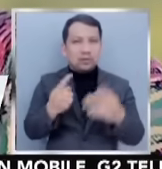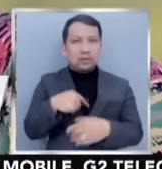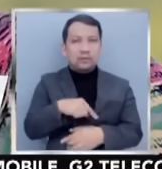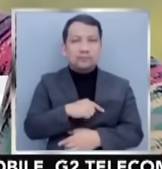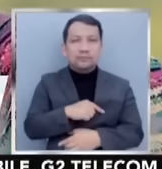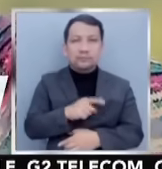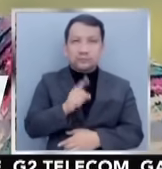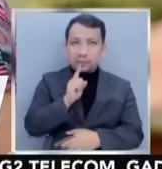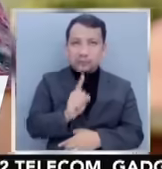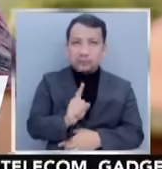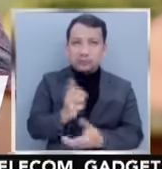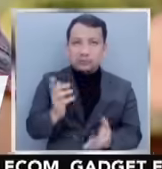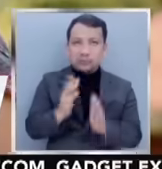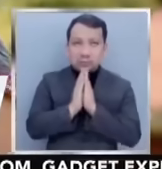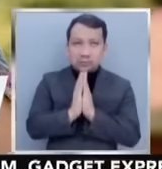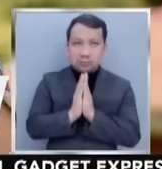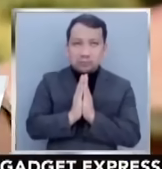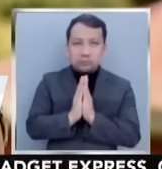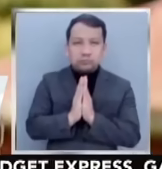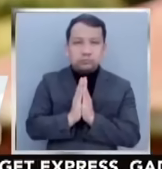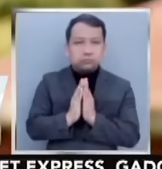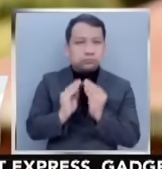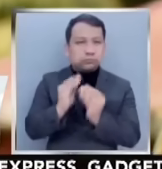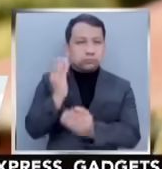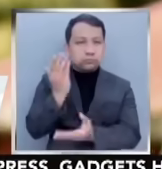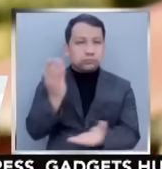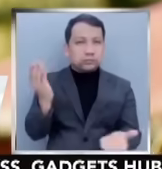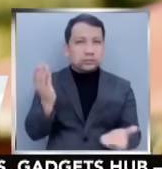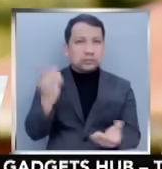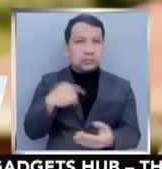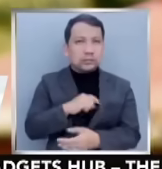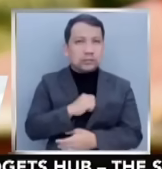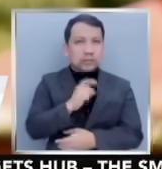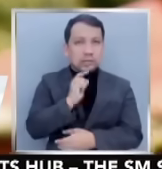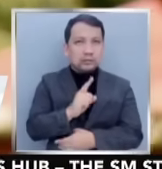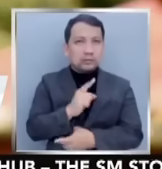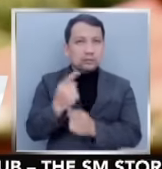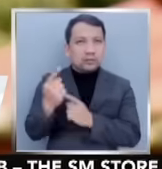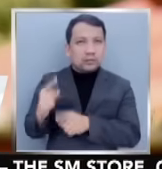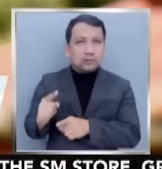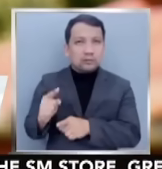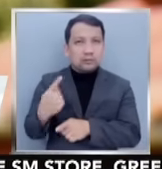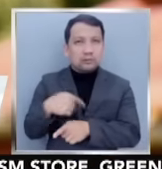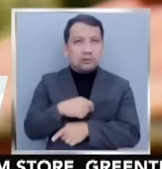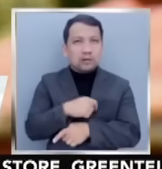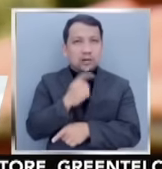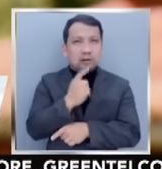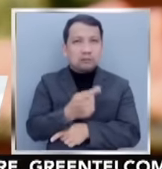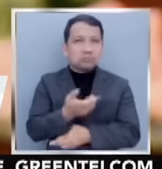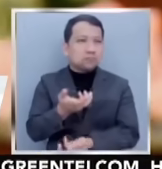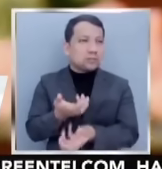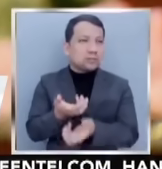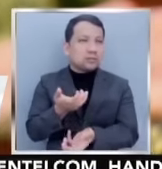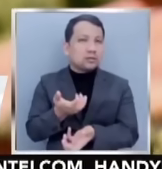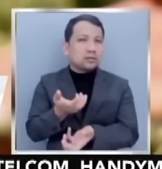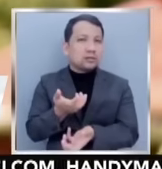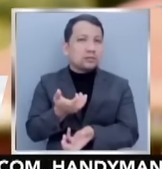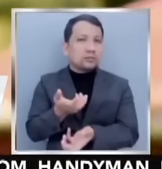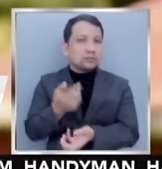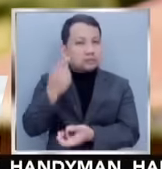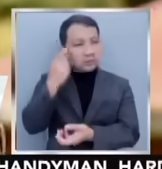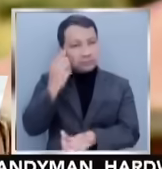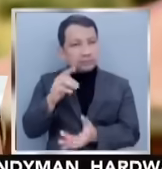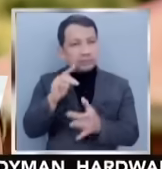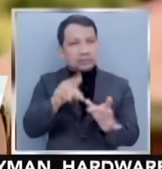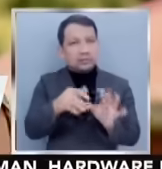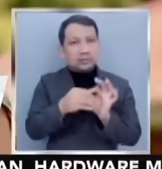lang. Nagpa-pray na lang kami na parang pag may nangyayaring ganun, parang ang akala ko eh,